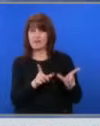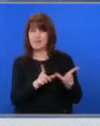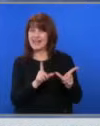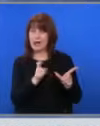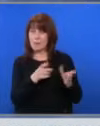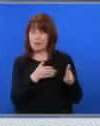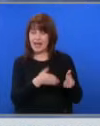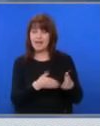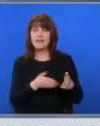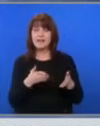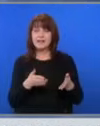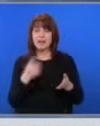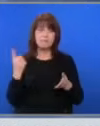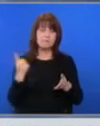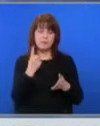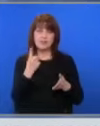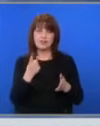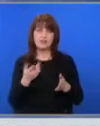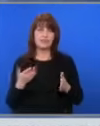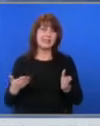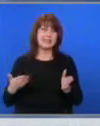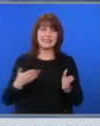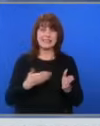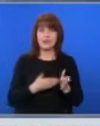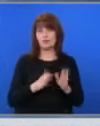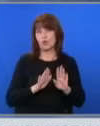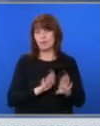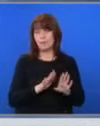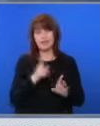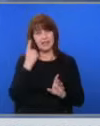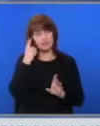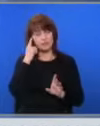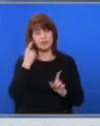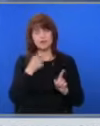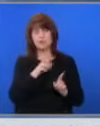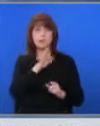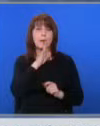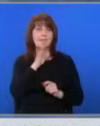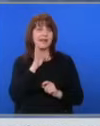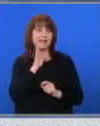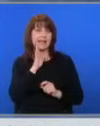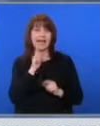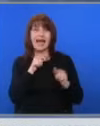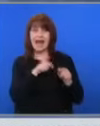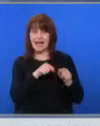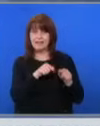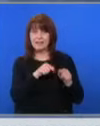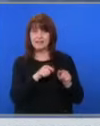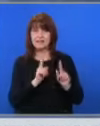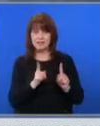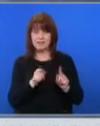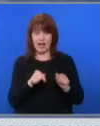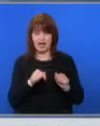тези, те първи се обърнат срещу теб. Защото ще считат, че си ни предава. А ти с подобен